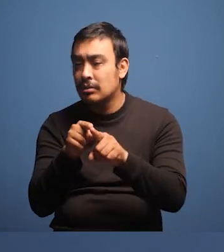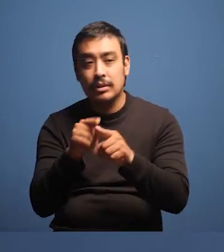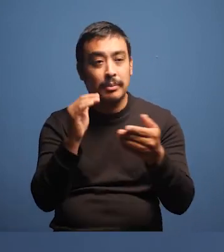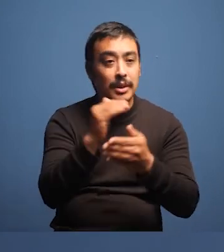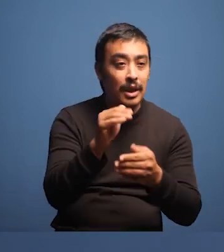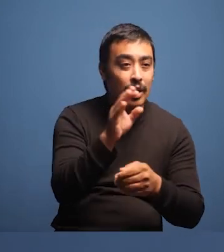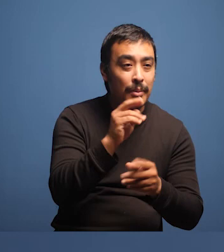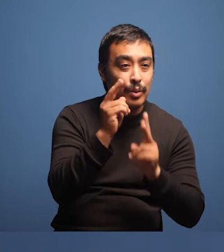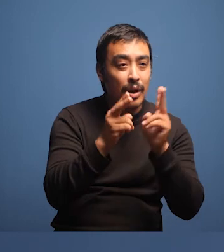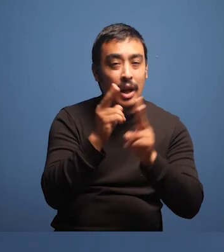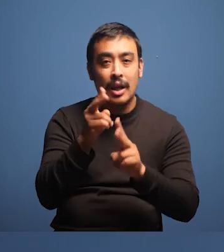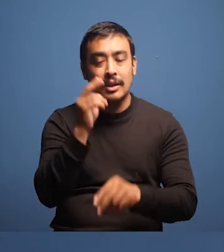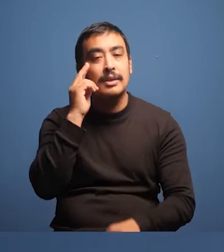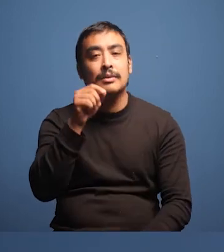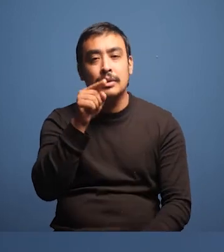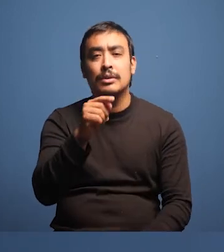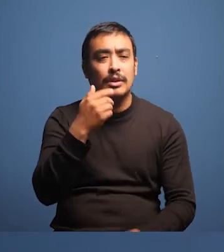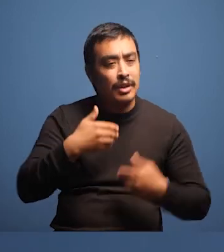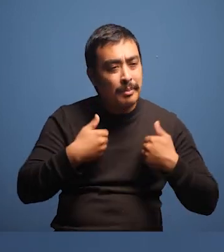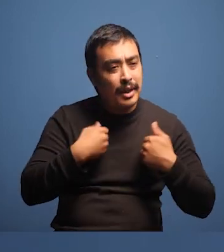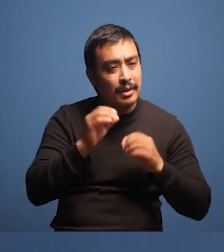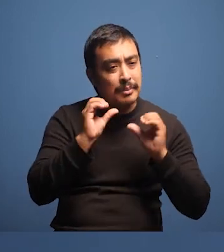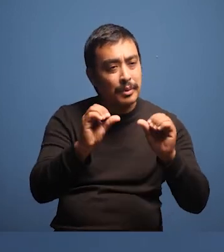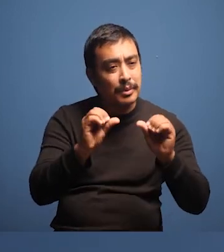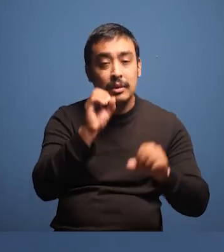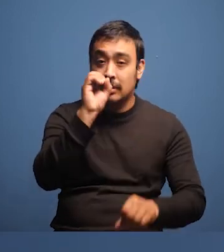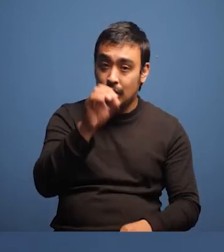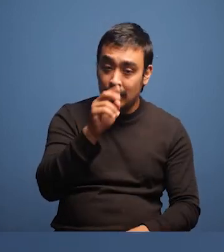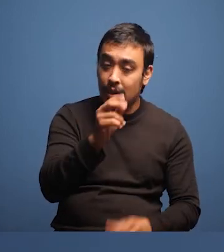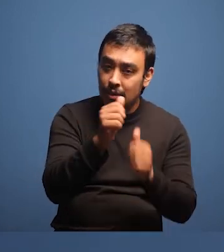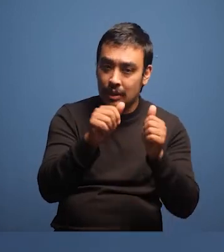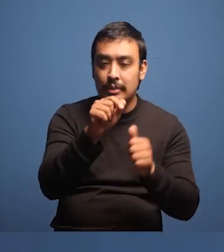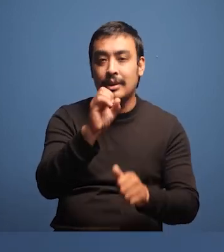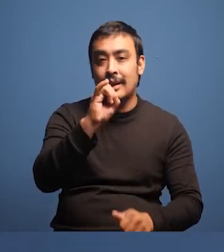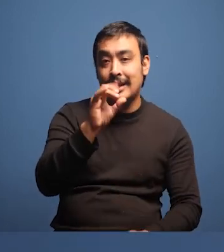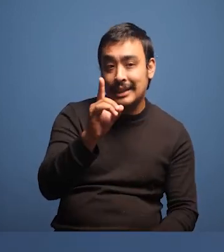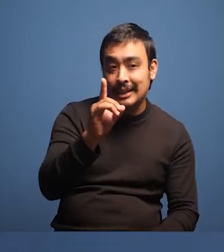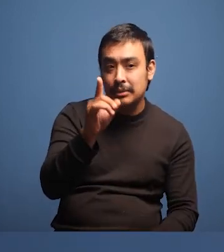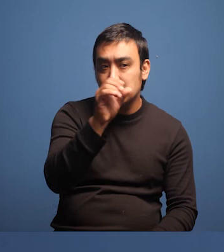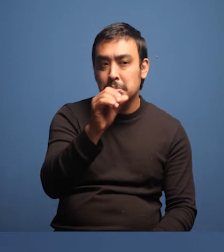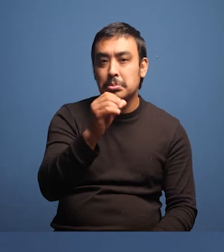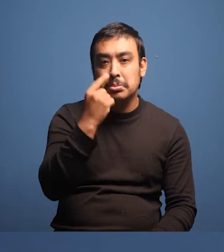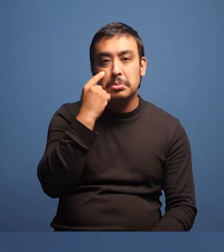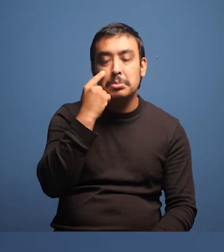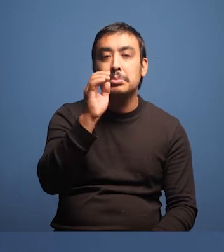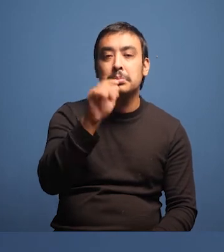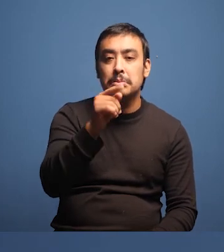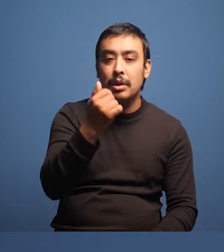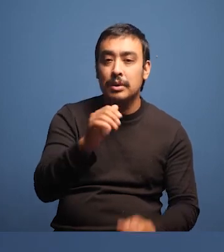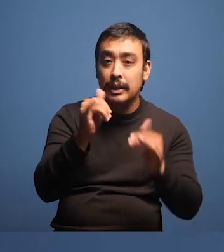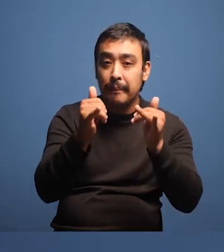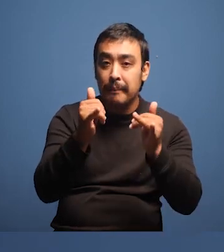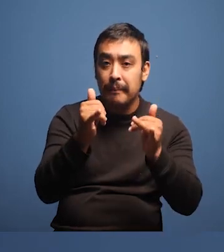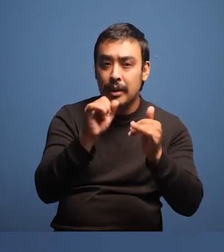सबै कुराहरू त्यहाँ हुन्छ क्या। सो मान्छेहरूले फनको लागि त्यो युज गरेर हुन्छ बट त्यही भएर तपाईँको आइडियाहरू रिभिल भइरहन्छ कि। सो अबबाट त्यस्तो गेमहरू युज गर्नुहुँदा अथवा